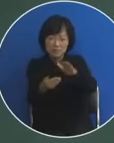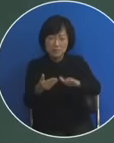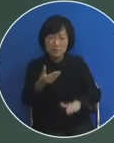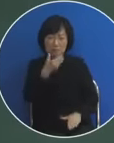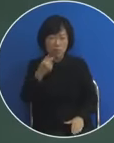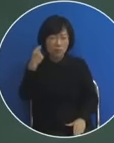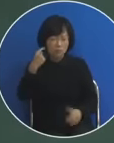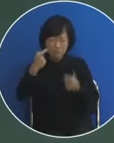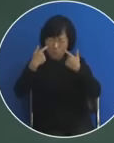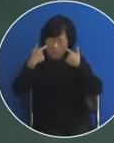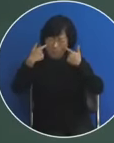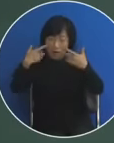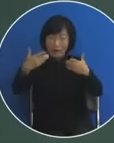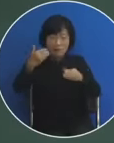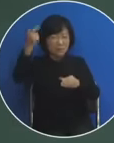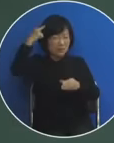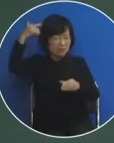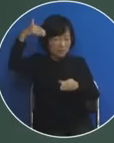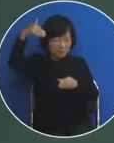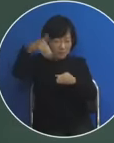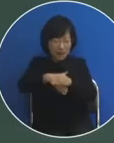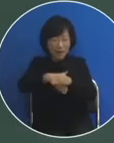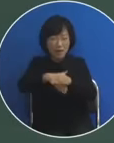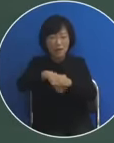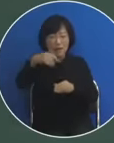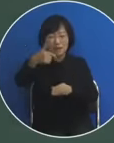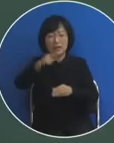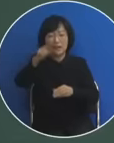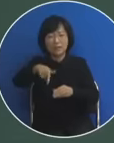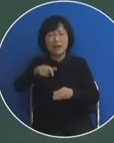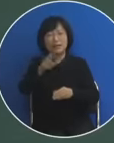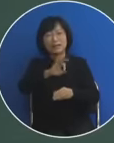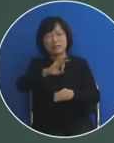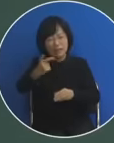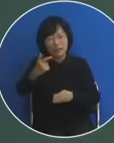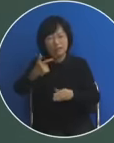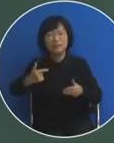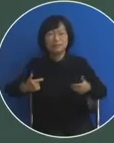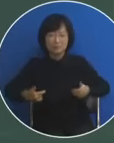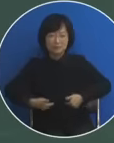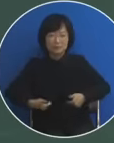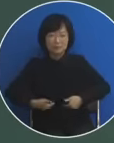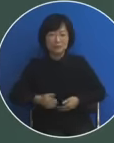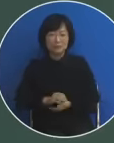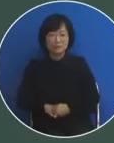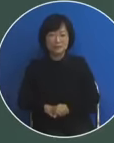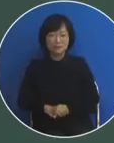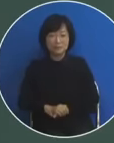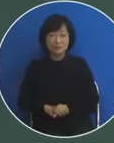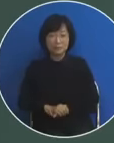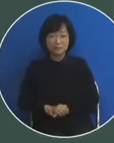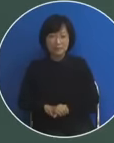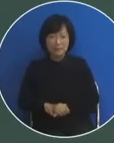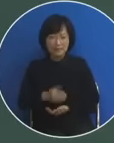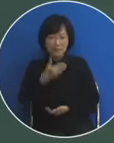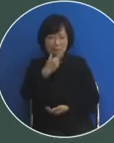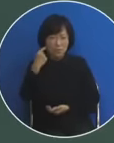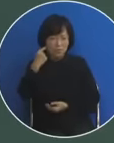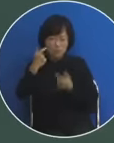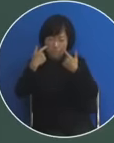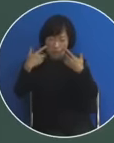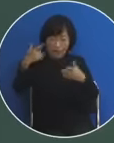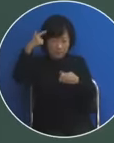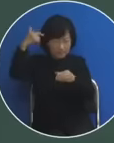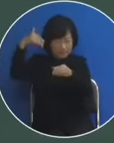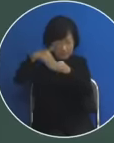you will never perish. 그러면 여러분 살게 됩니다. Then you will live. 그러면 뿌리 내리게 되면 열매 맺게 됩니다. Then